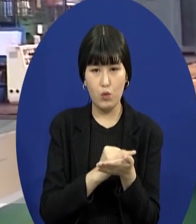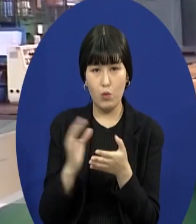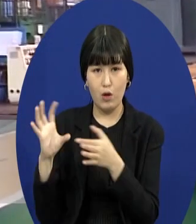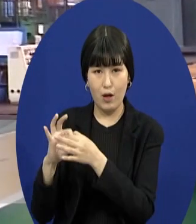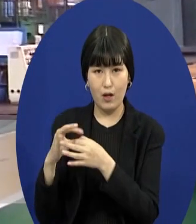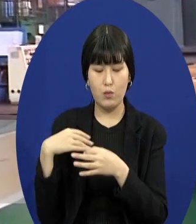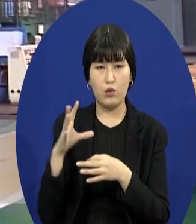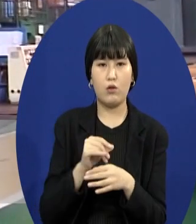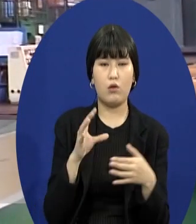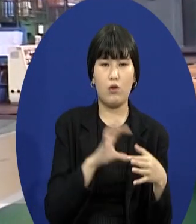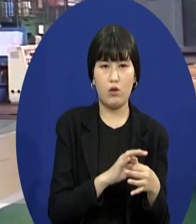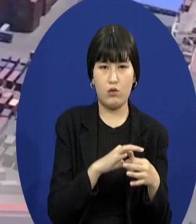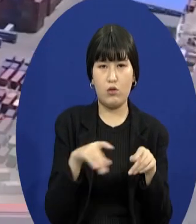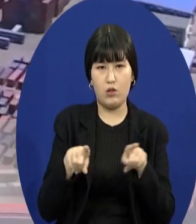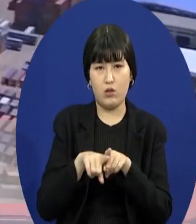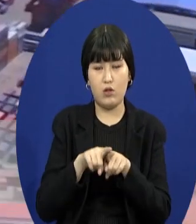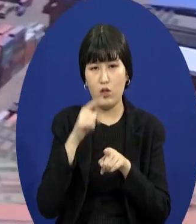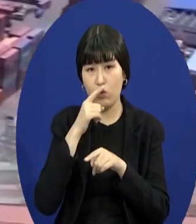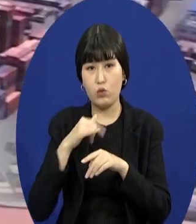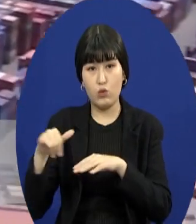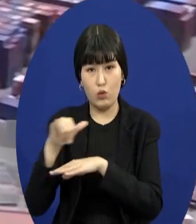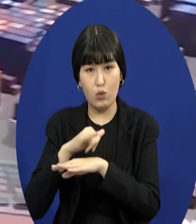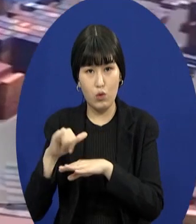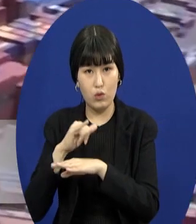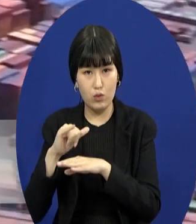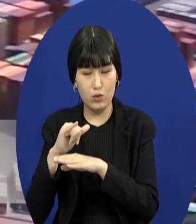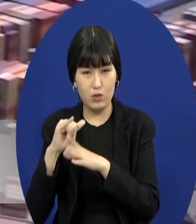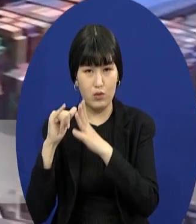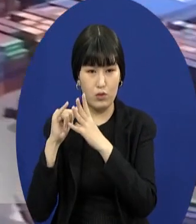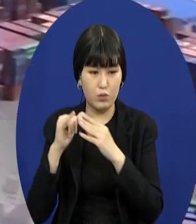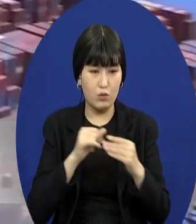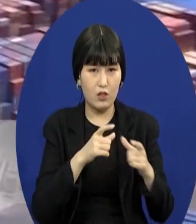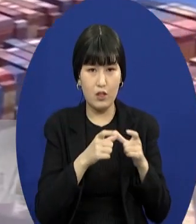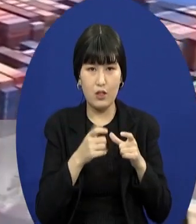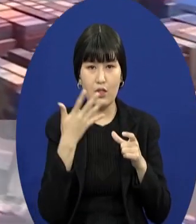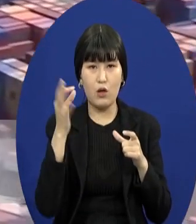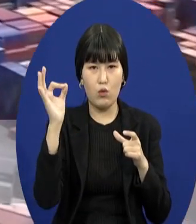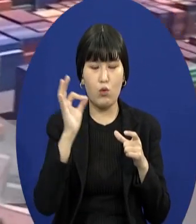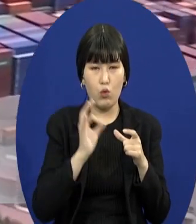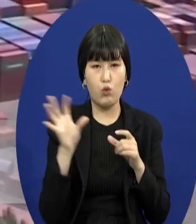Хятад улсын эдийн засгийн хэлбэлзэл манай улсад ойролцоогоор 5% нөлөөлдөг гэх судалгаач гарсан байна.